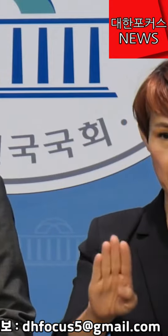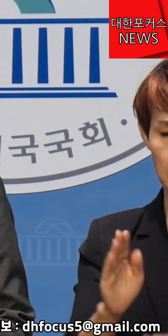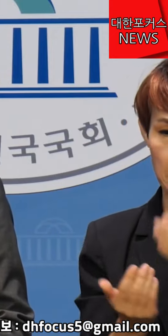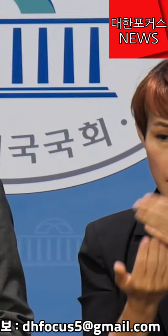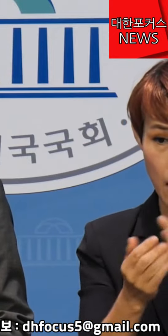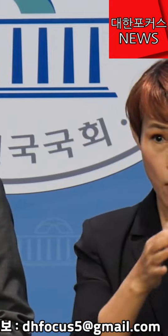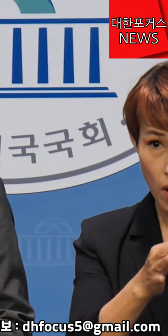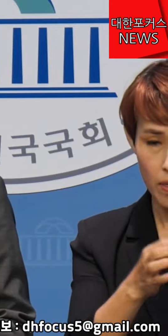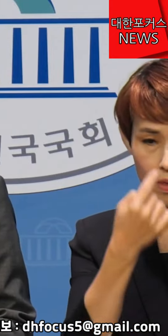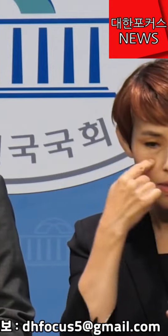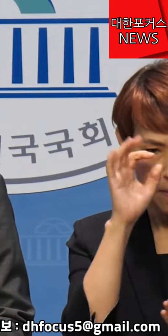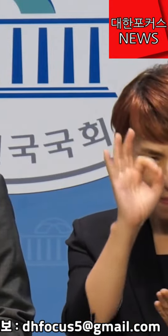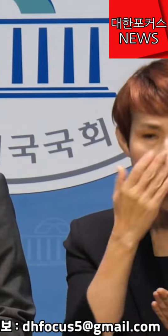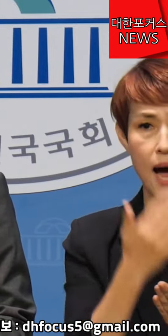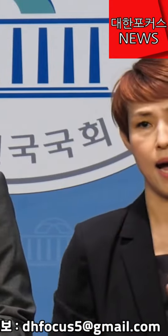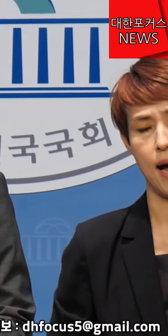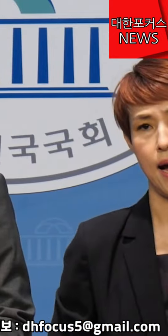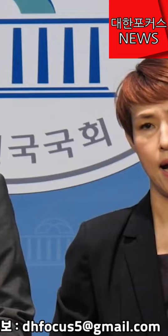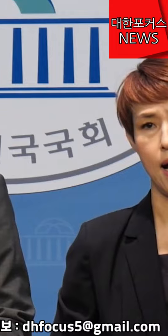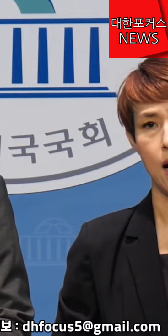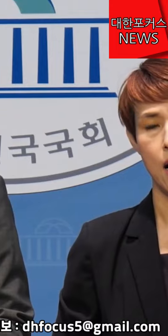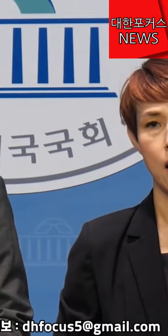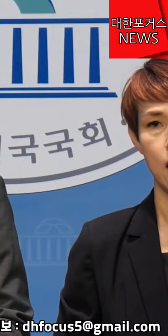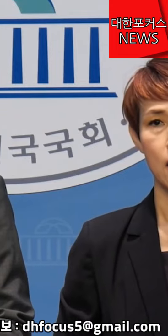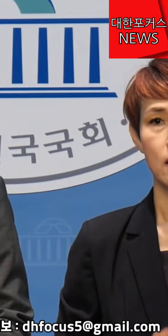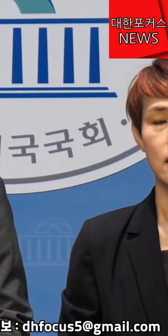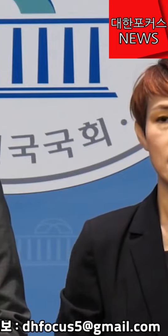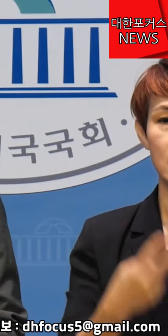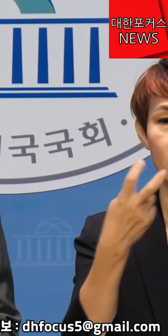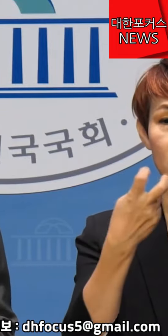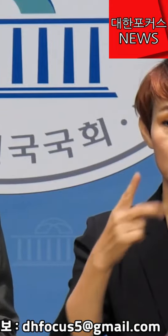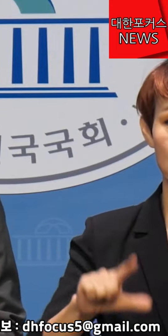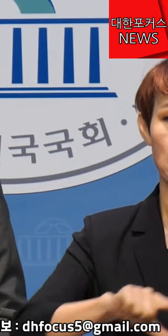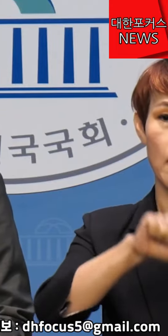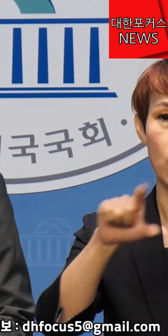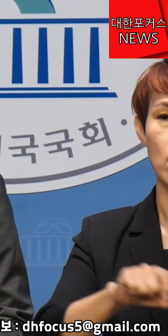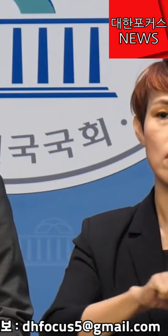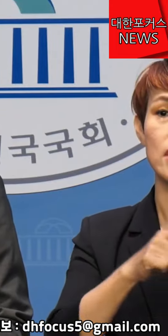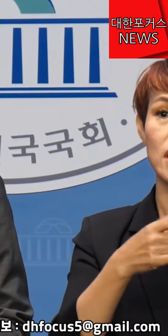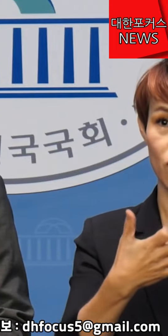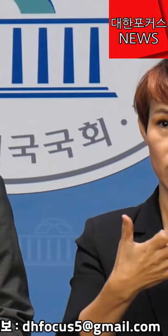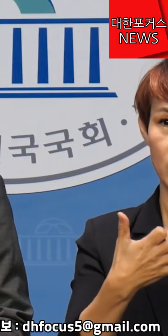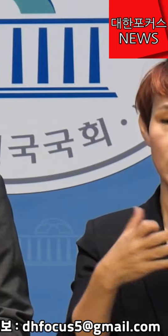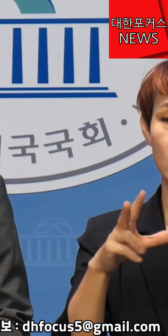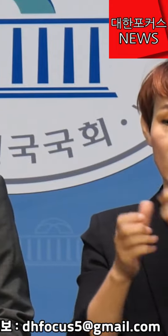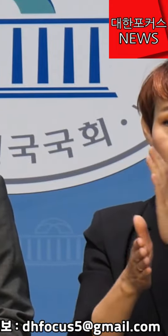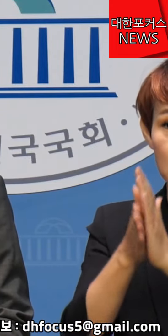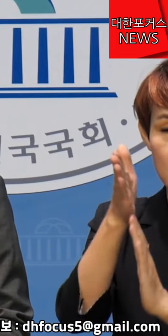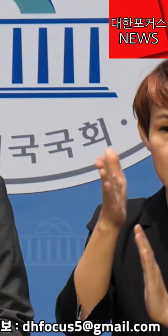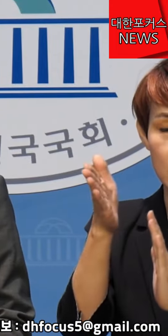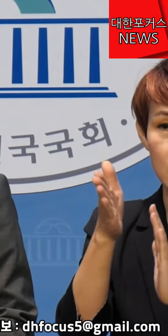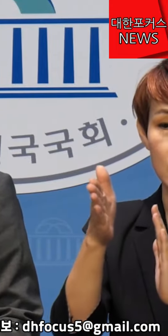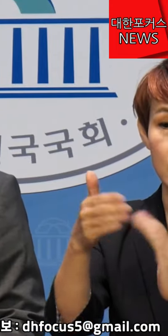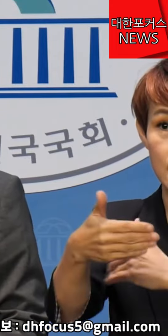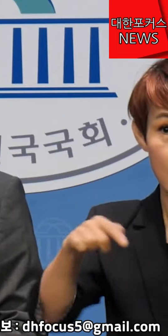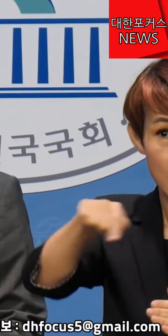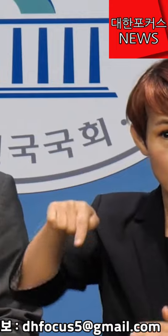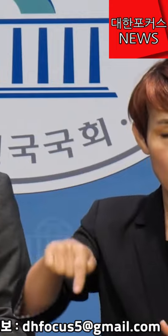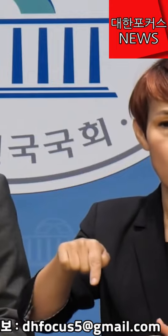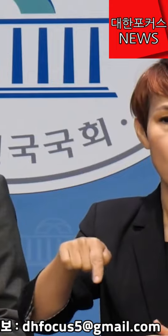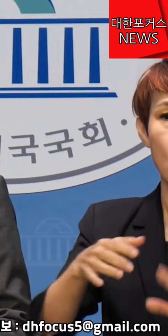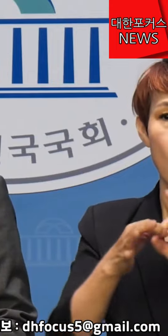사건에서 확인할 수 있습니다. 검찰은 2022년 8월 19일 성남시 공보관실로부터 출장 관련